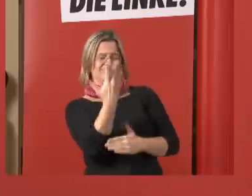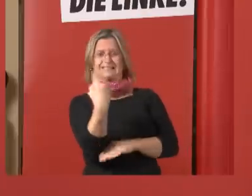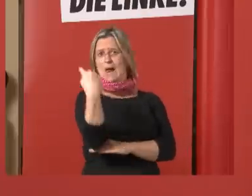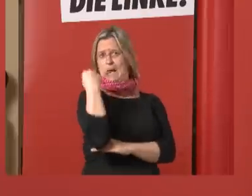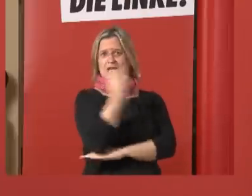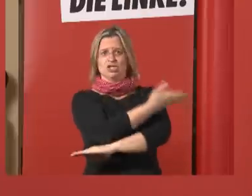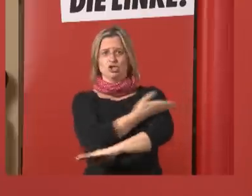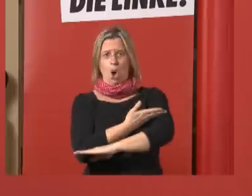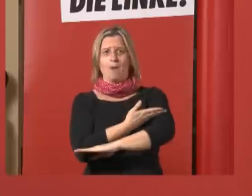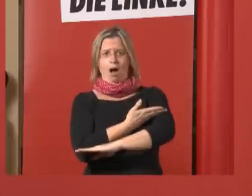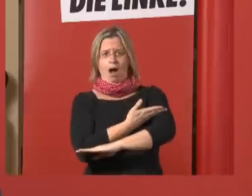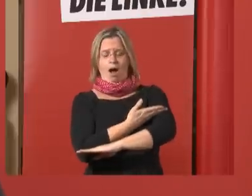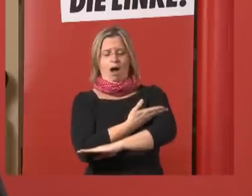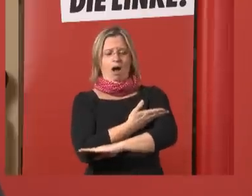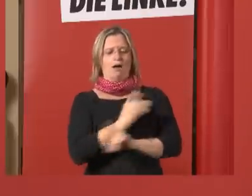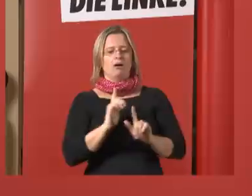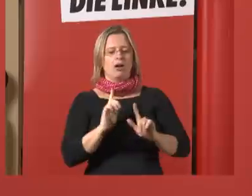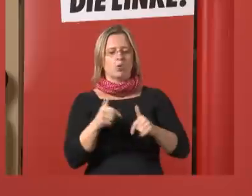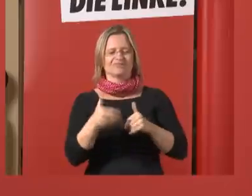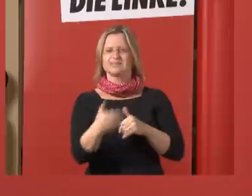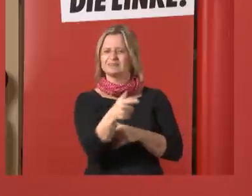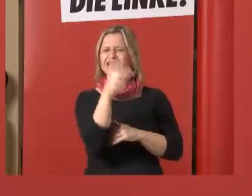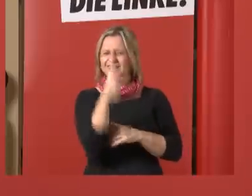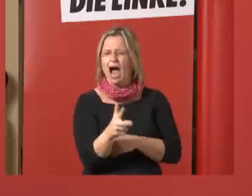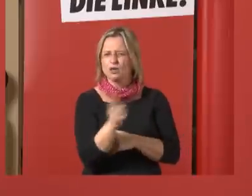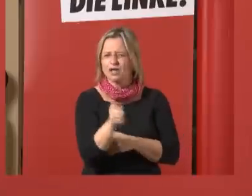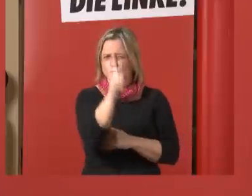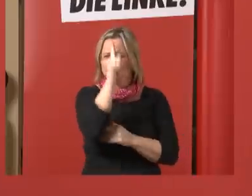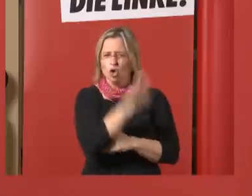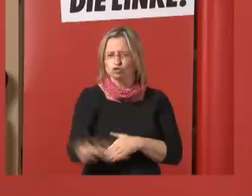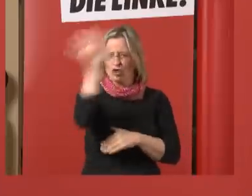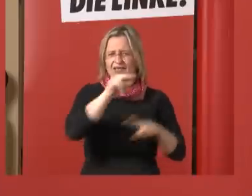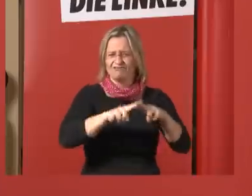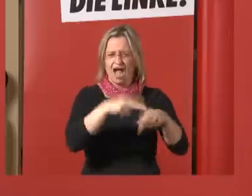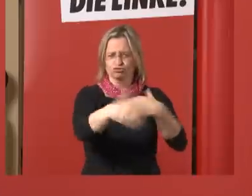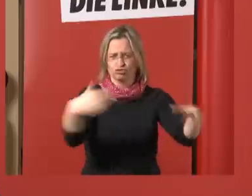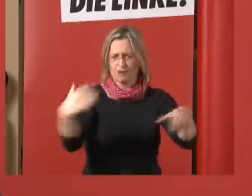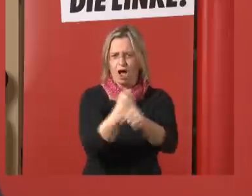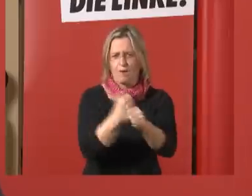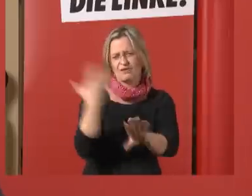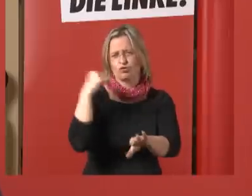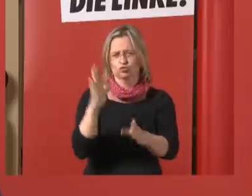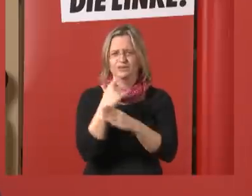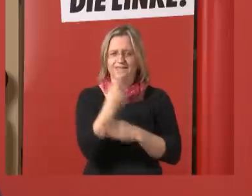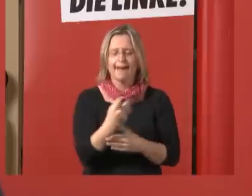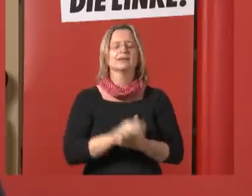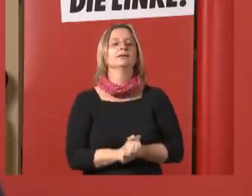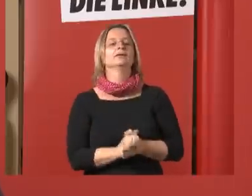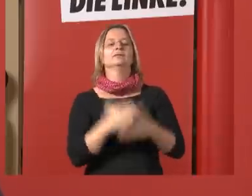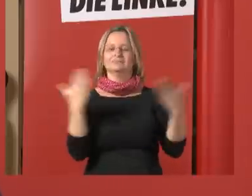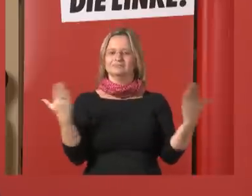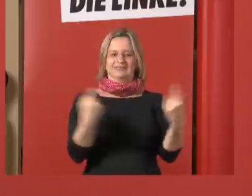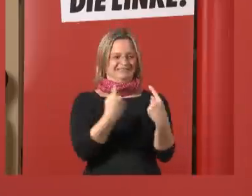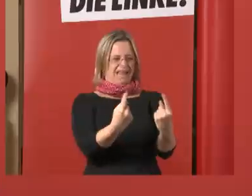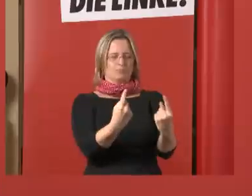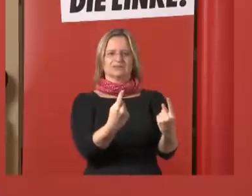ist. Und das Allermerkwürdigste ist, seit Sommer diesen Jahres werden diese Menschen, diese 300.000,